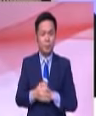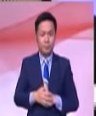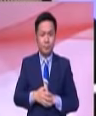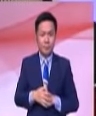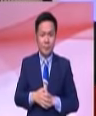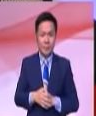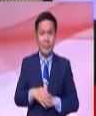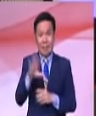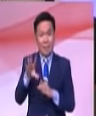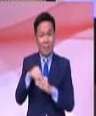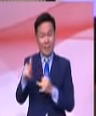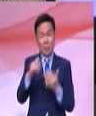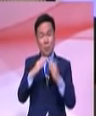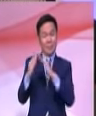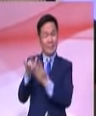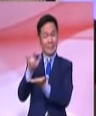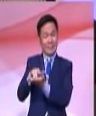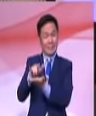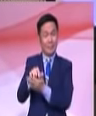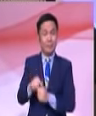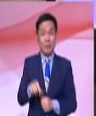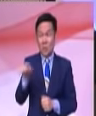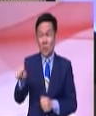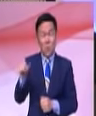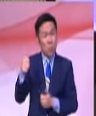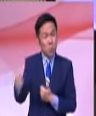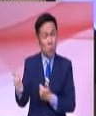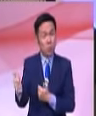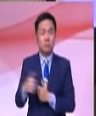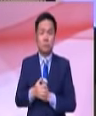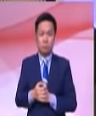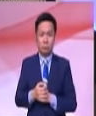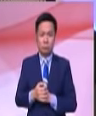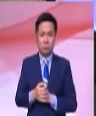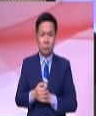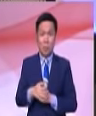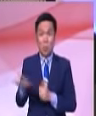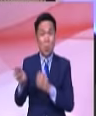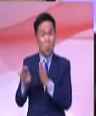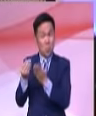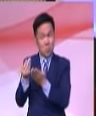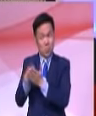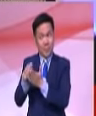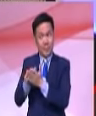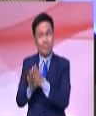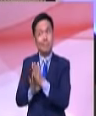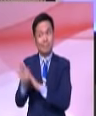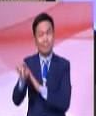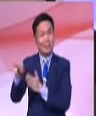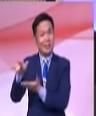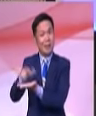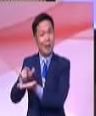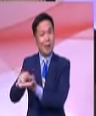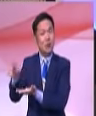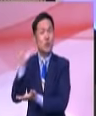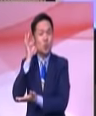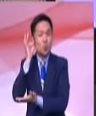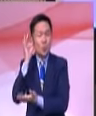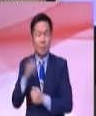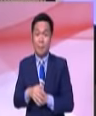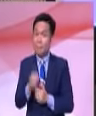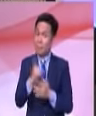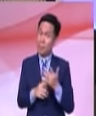addition to a city airport. So this becomes a high value economic output generator. And also very key